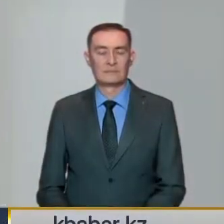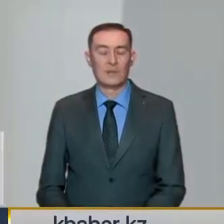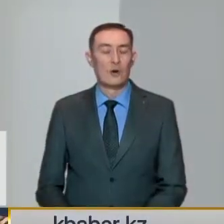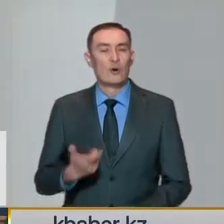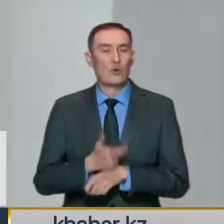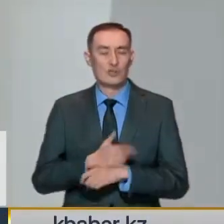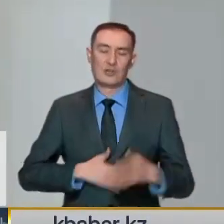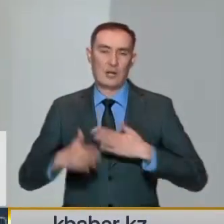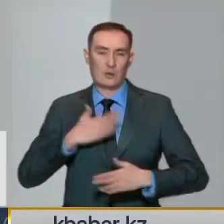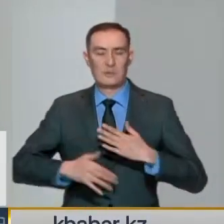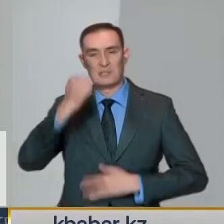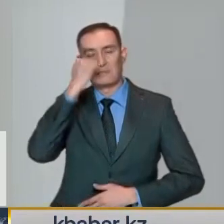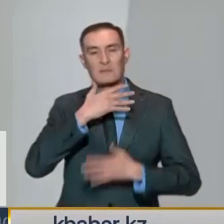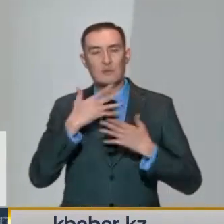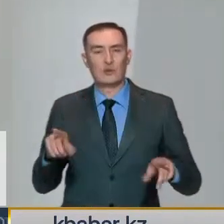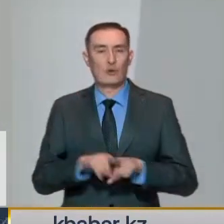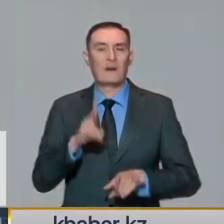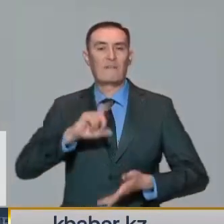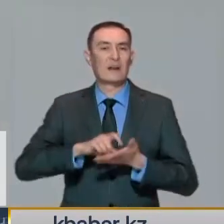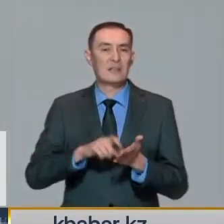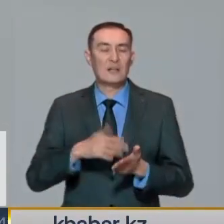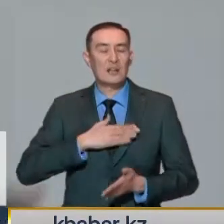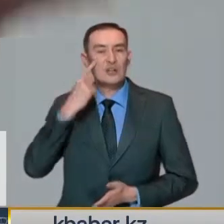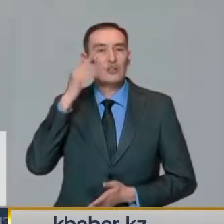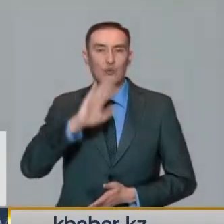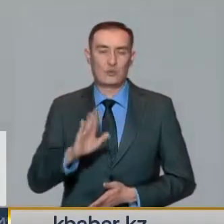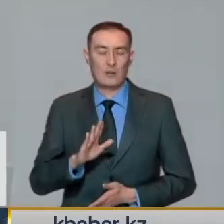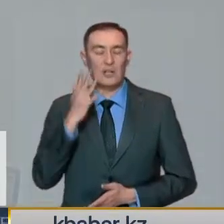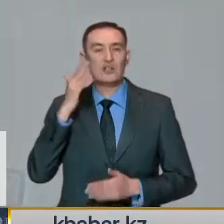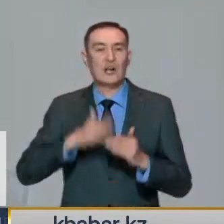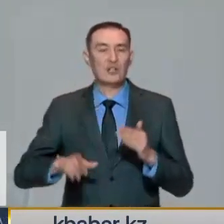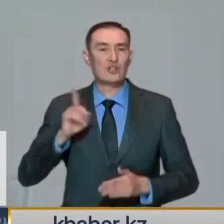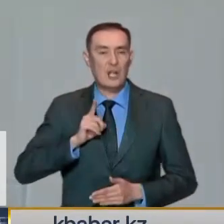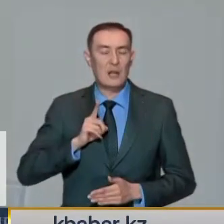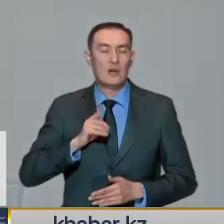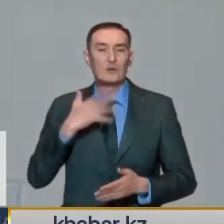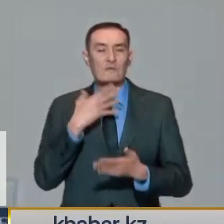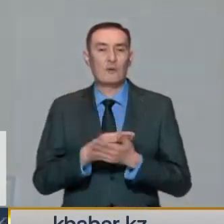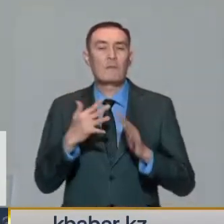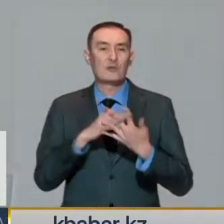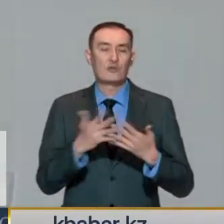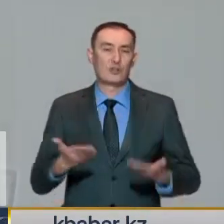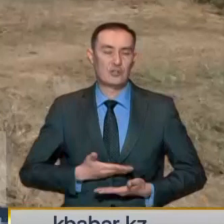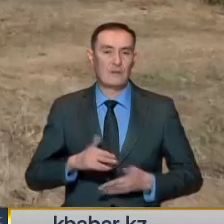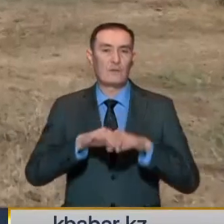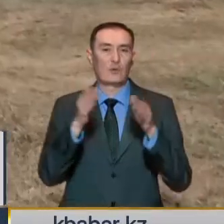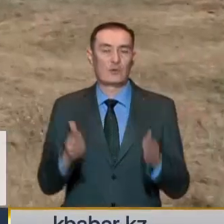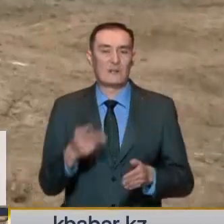Мы очень рады, спасибо большое. О такой квартире даже не мечтали. Пока ждали окончания строительства, жили у себя в поселке, в